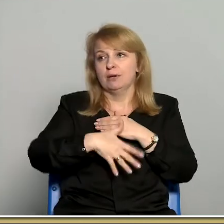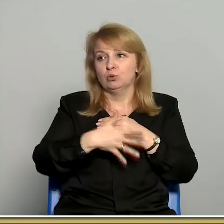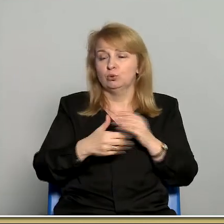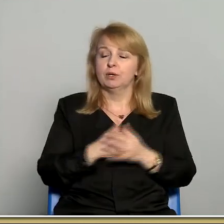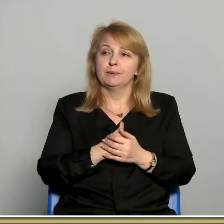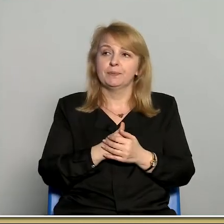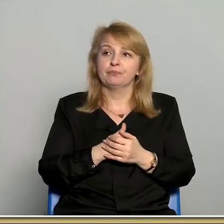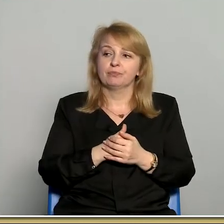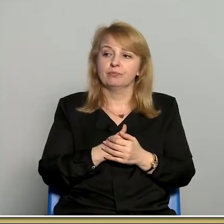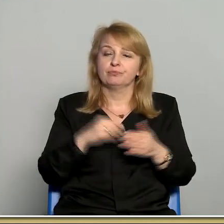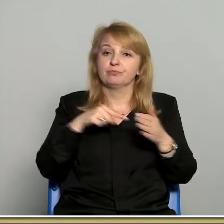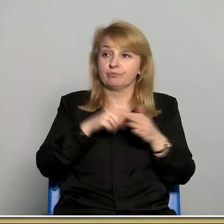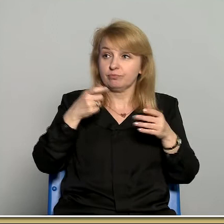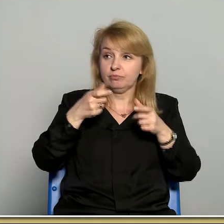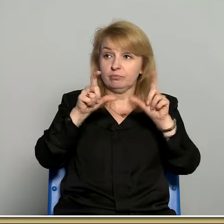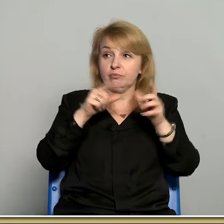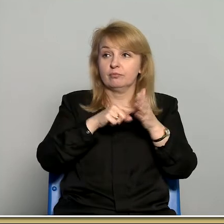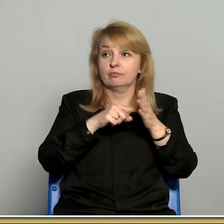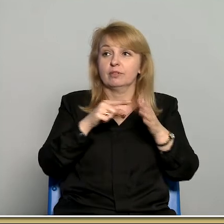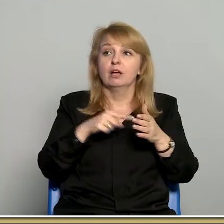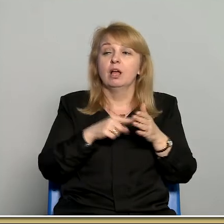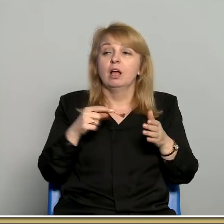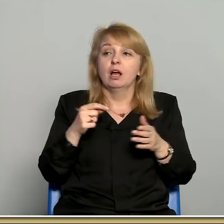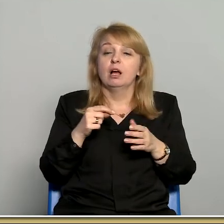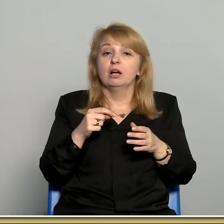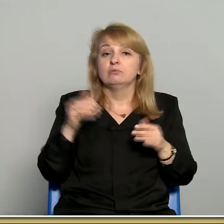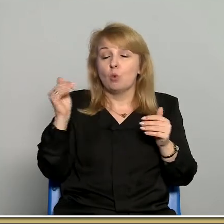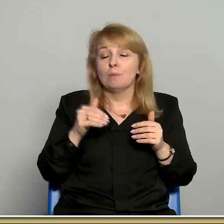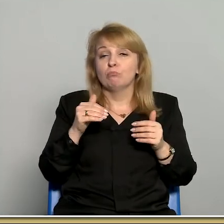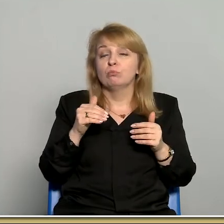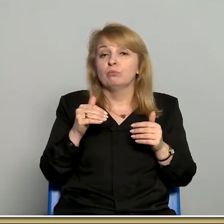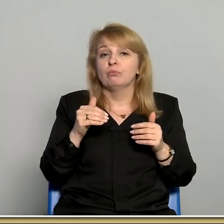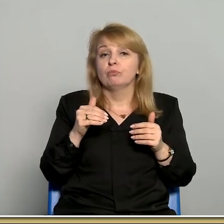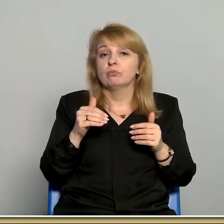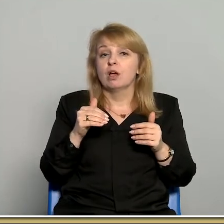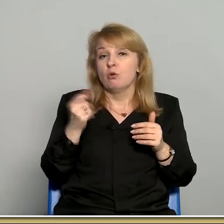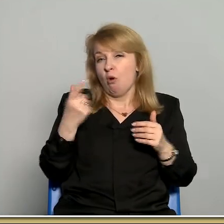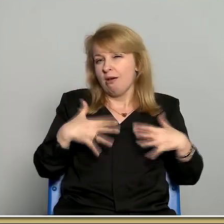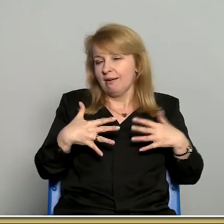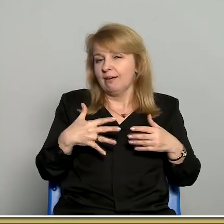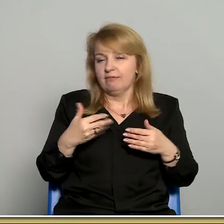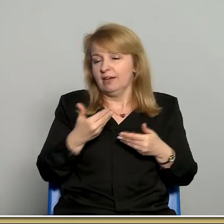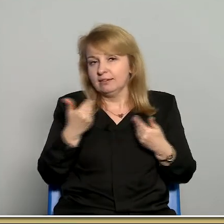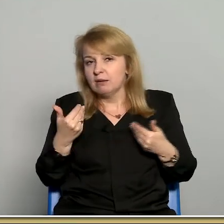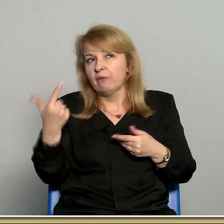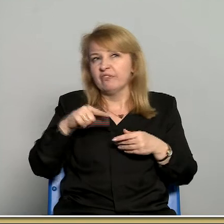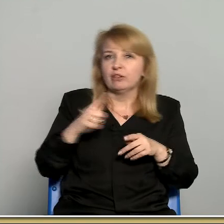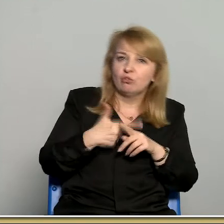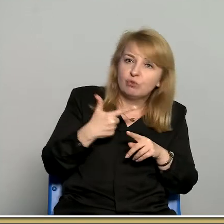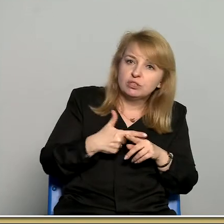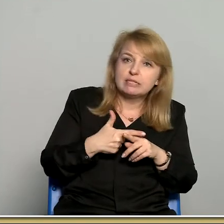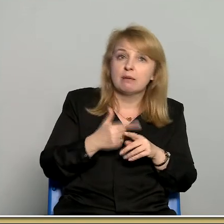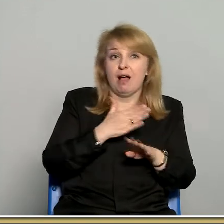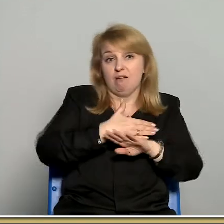slajd ten i dane te mogą nas jeszcze nie niepokoić w roku 2020, to proszę